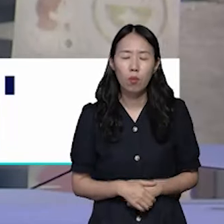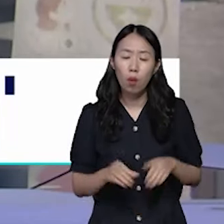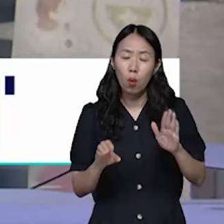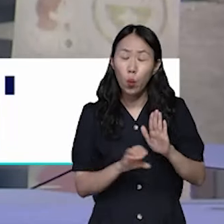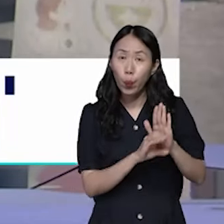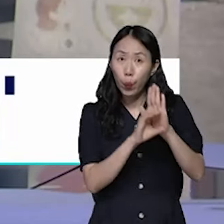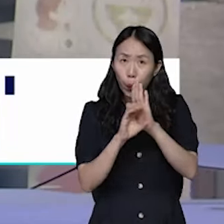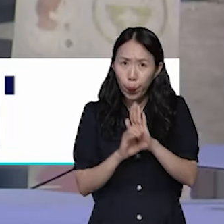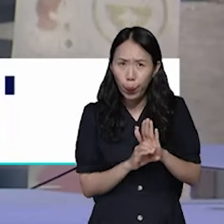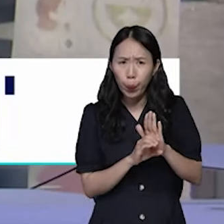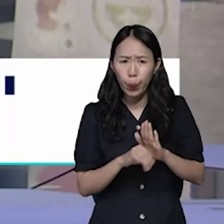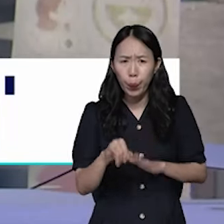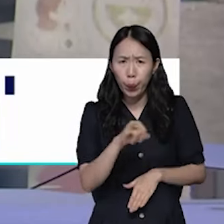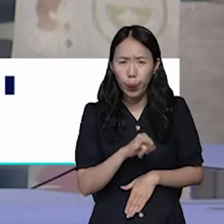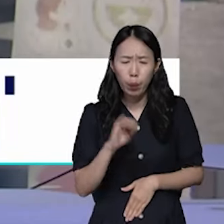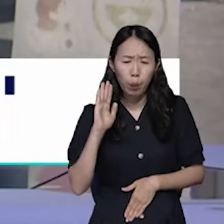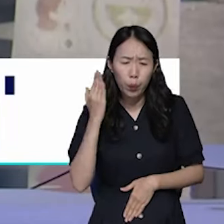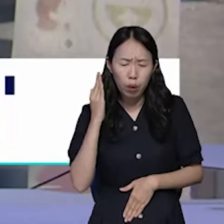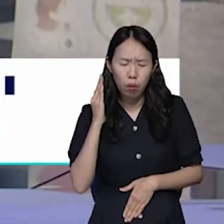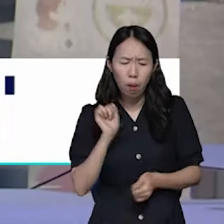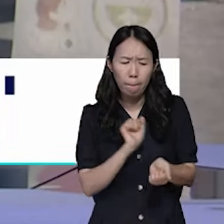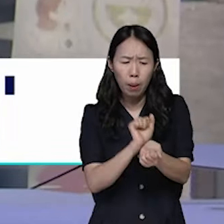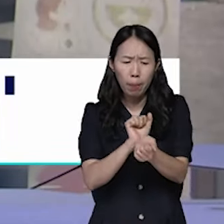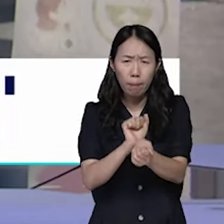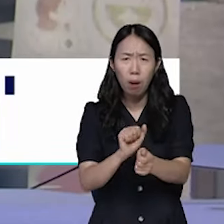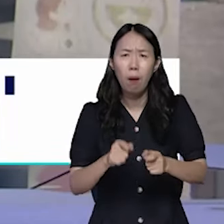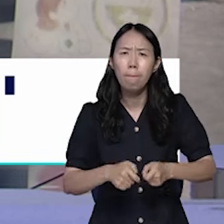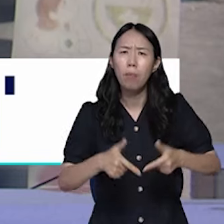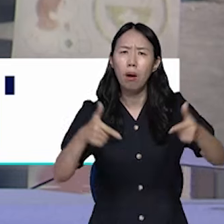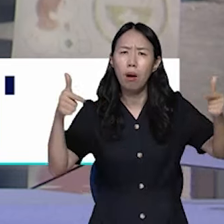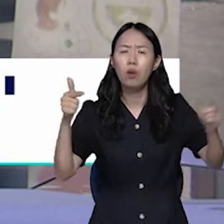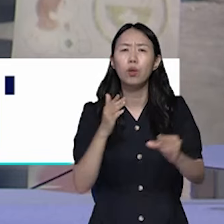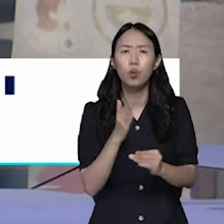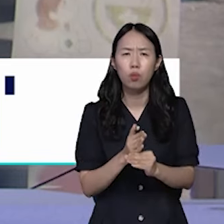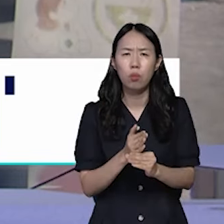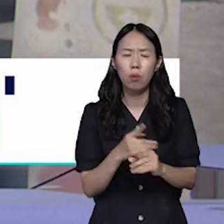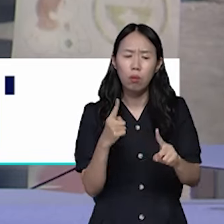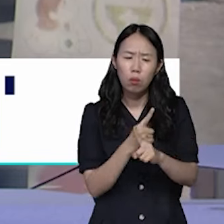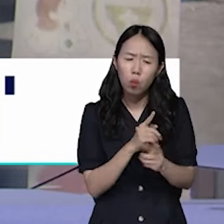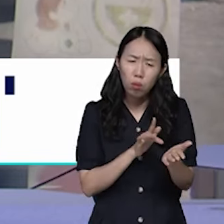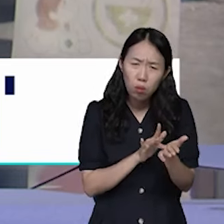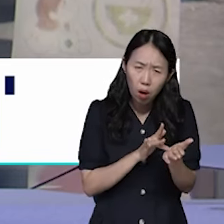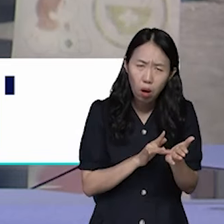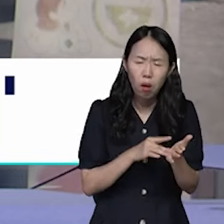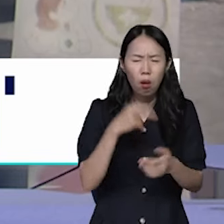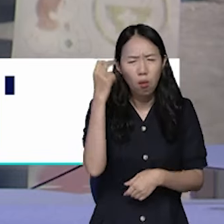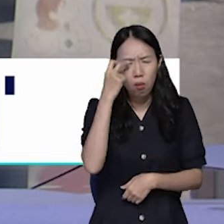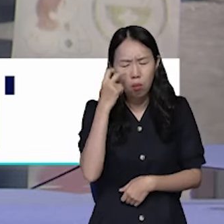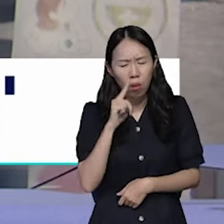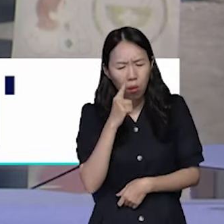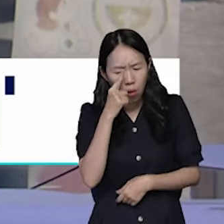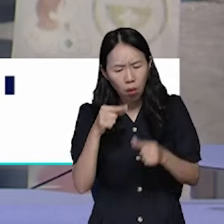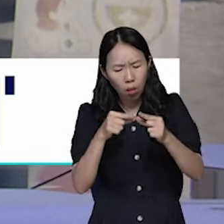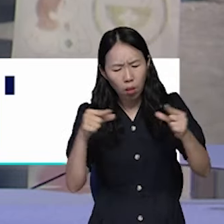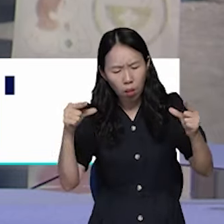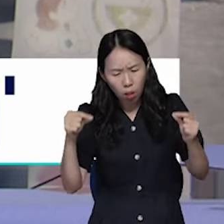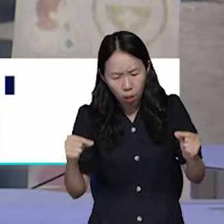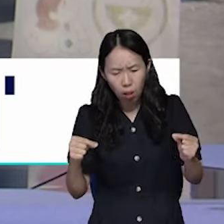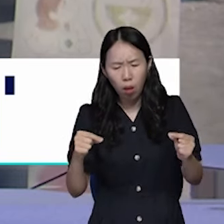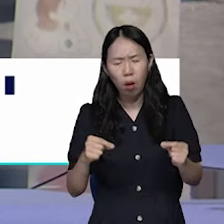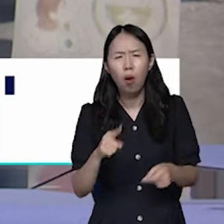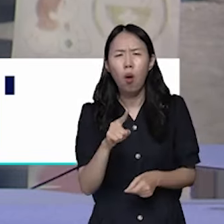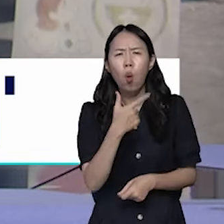잠잠했던 코로나19가 최근 빠르게 확산하고 있습니다. 치료제나 진단키트를 찾는 환자가 크게 늘며